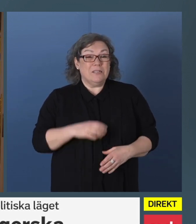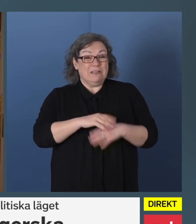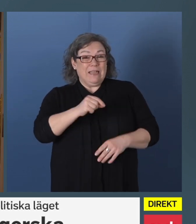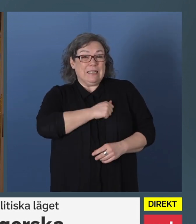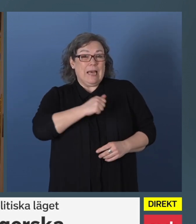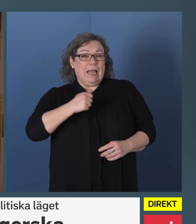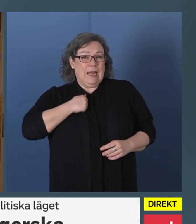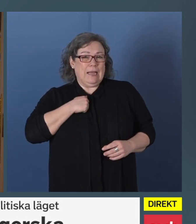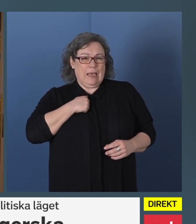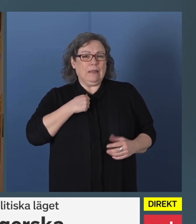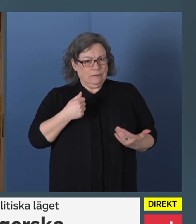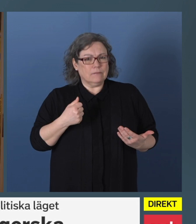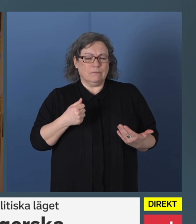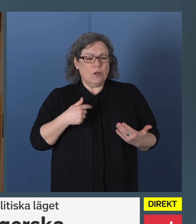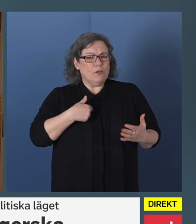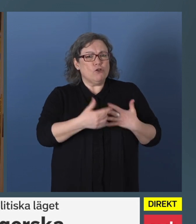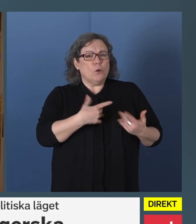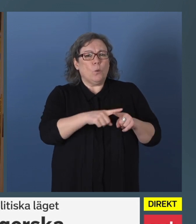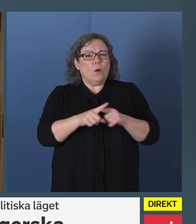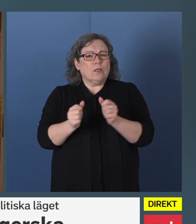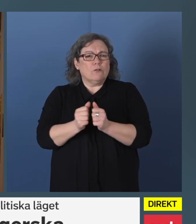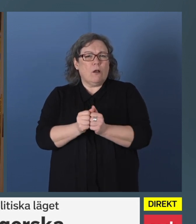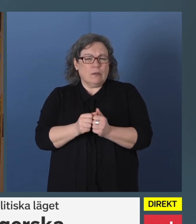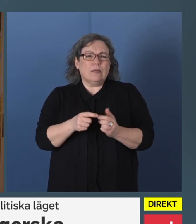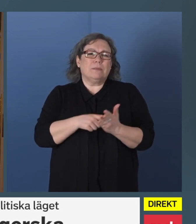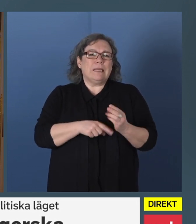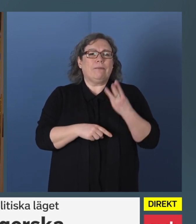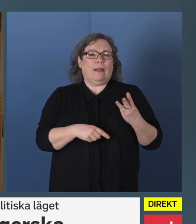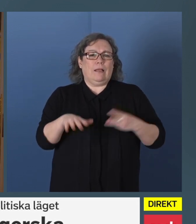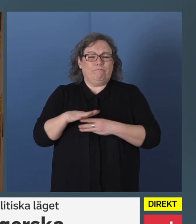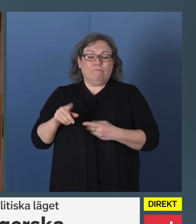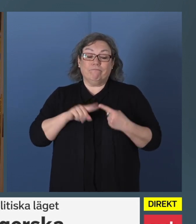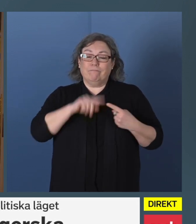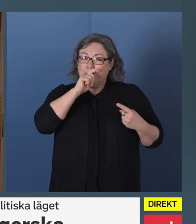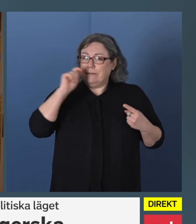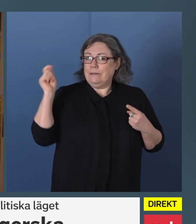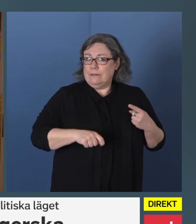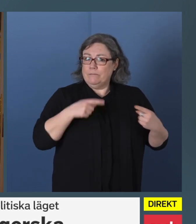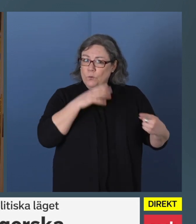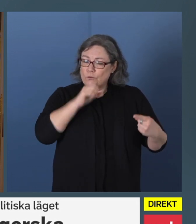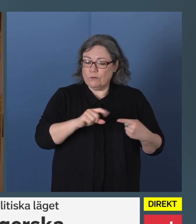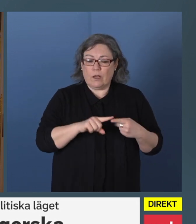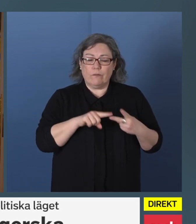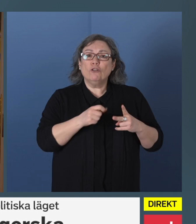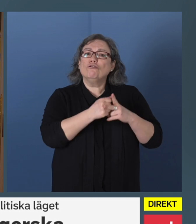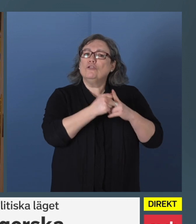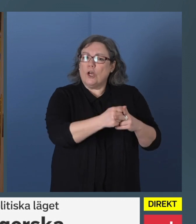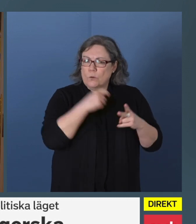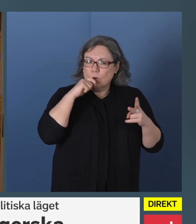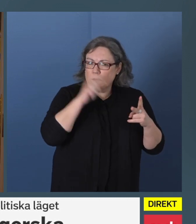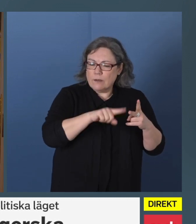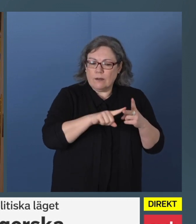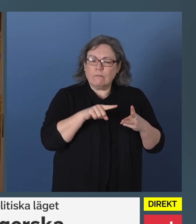regeringens åtgärder spänner över tre områden. Det handlar om sanktioner mot Ryssland, stöd till Ukraina och